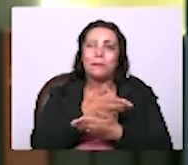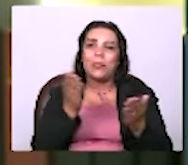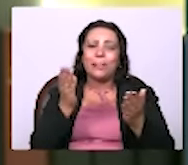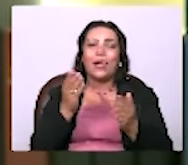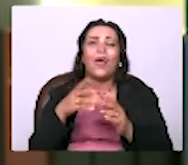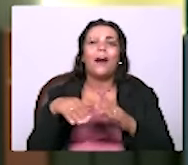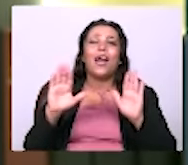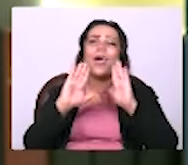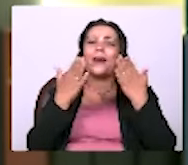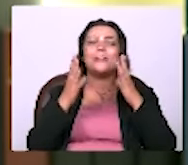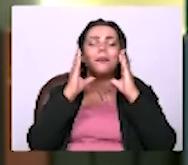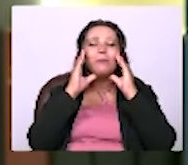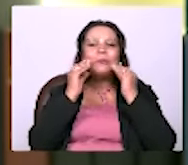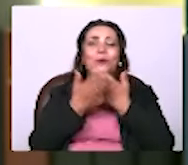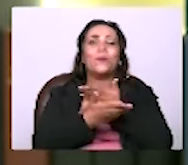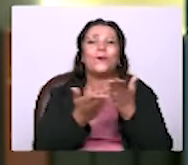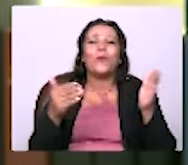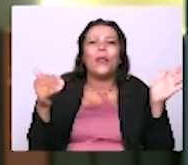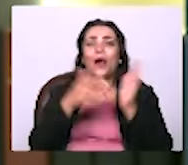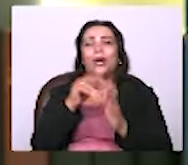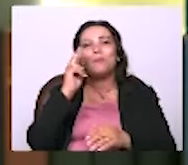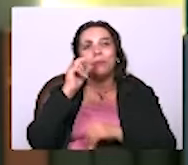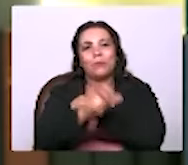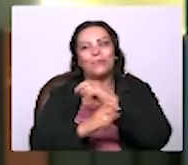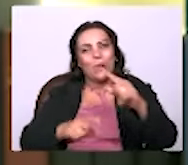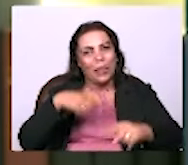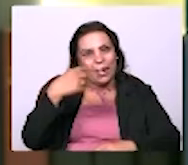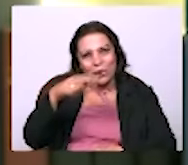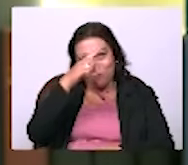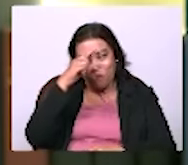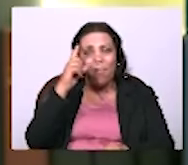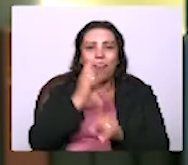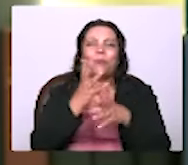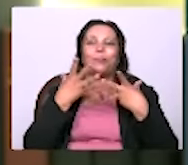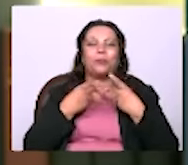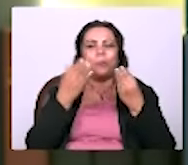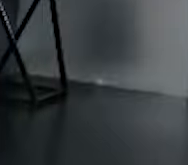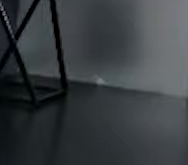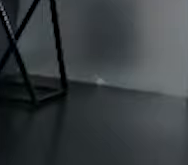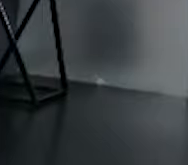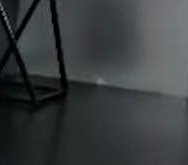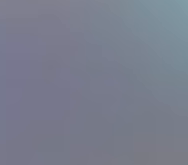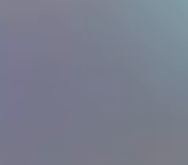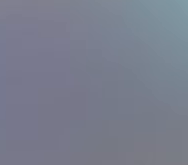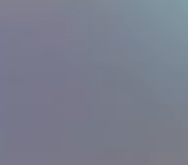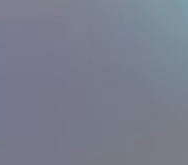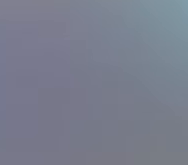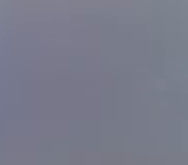عطله نهايه اسبوع سعيده ولغايه ما اشوفكم الاسبوع الجاي لكم مني اراق التحي